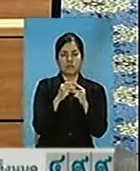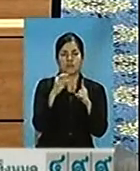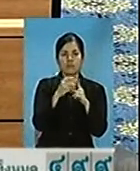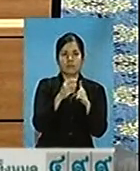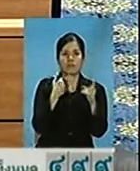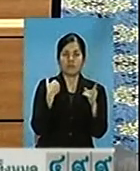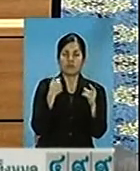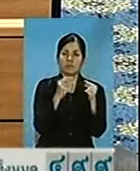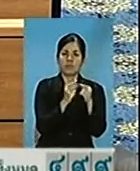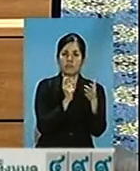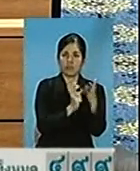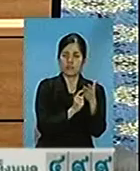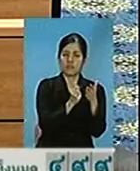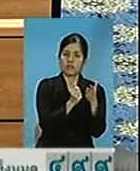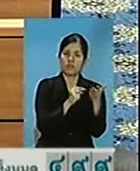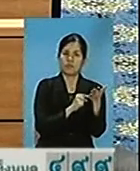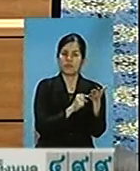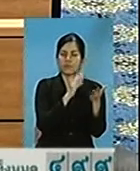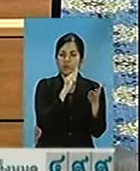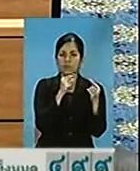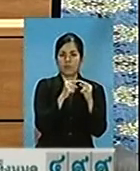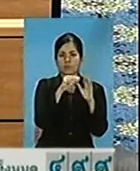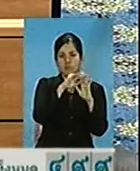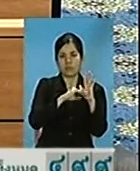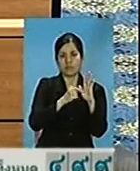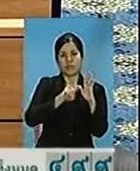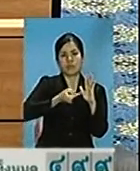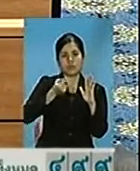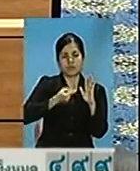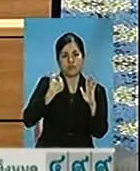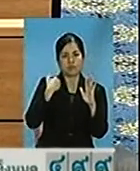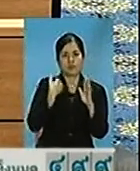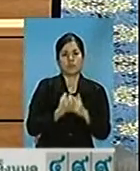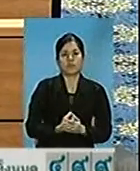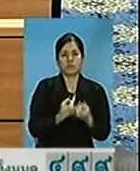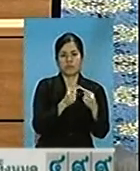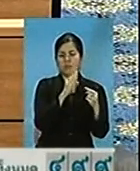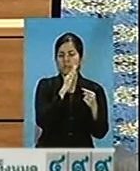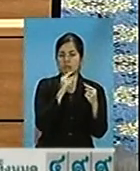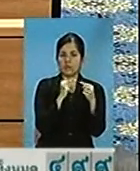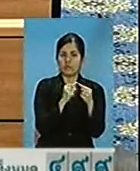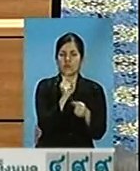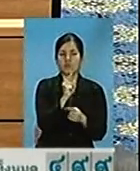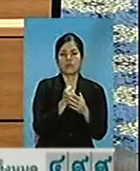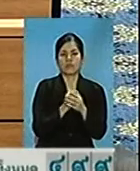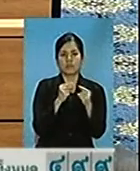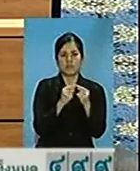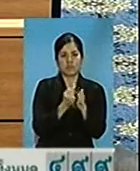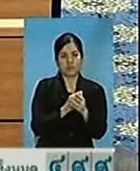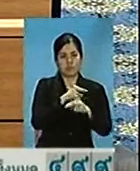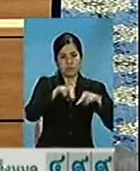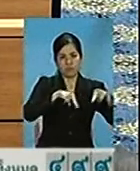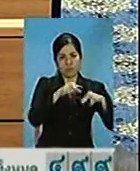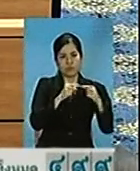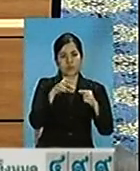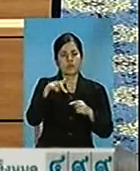ไปได้ไหมเอาตามร่างเดิมมันยังพอตีความตีขลุ่มกันไปได้แต่ถ้าท่านไม่รักษาผลประโยชน์ของเกษตรกรชาวสวนยาง